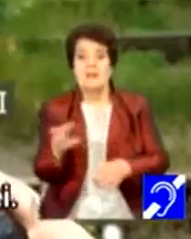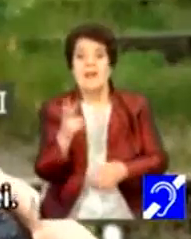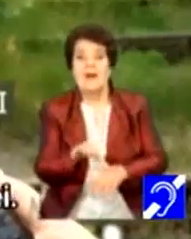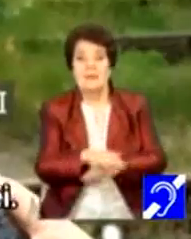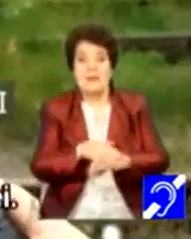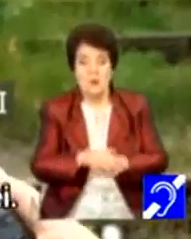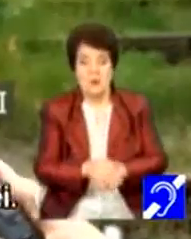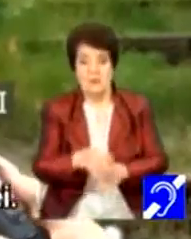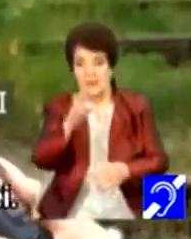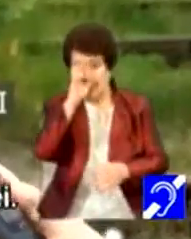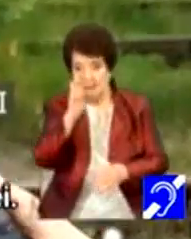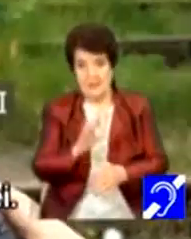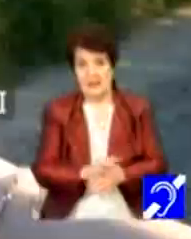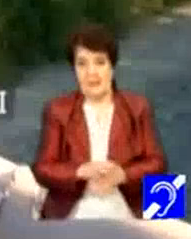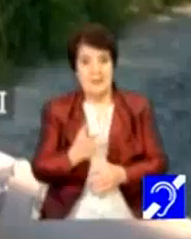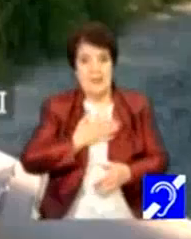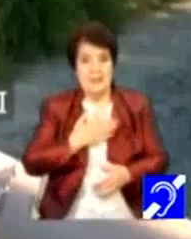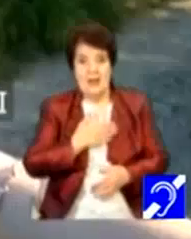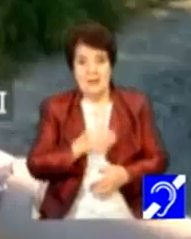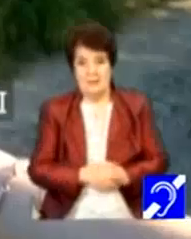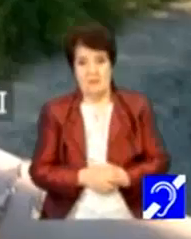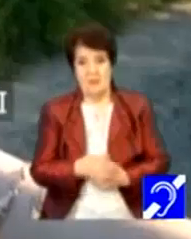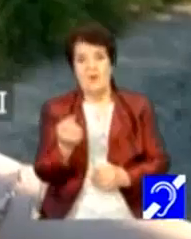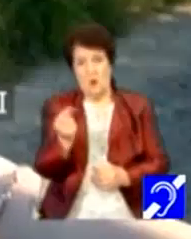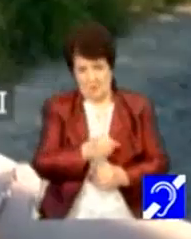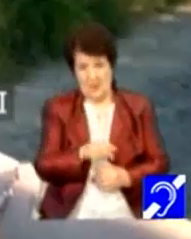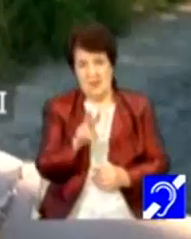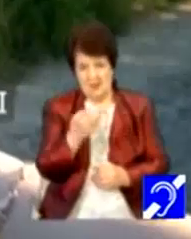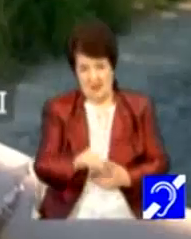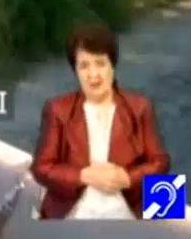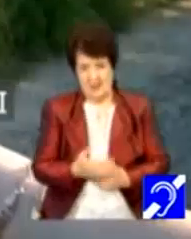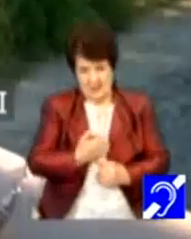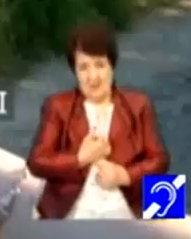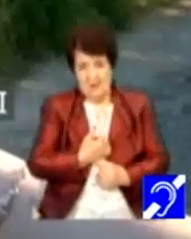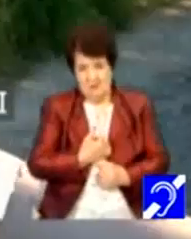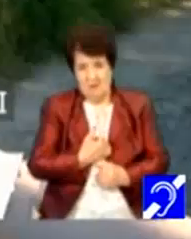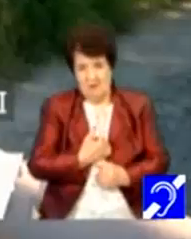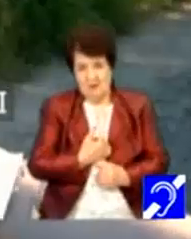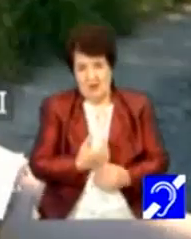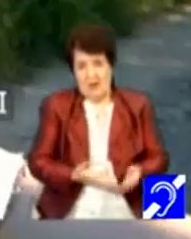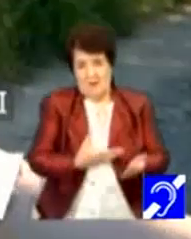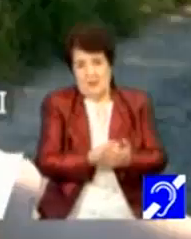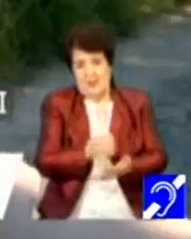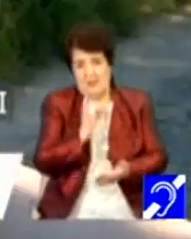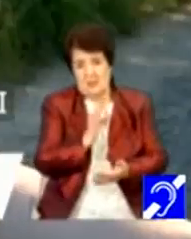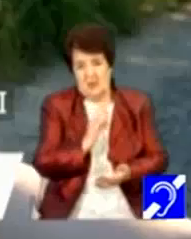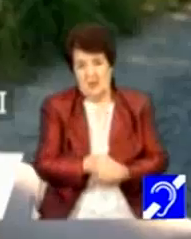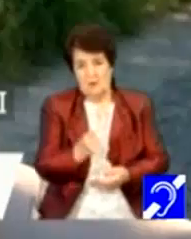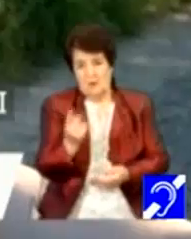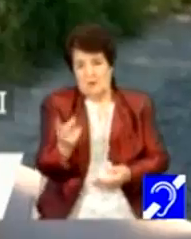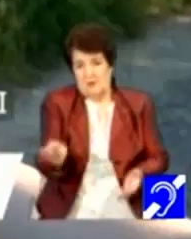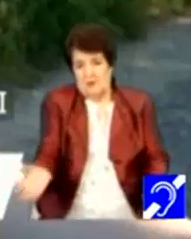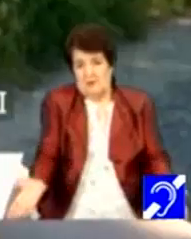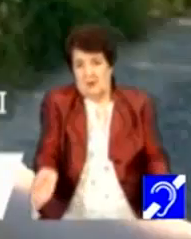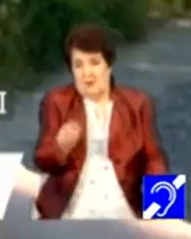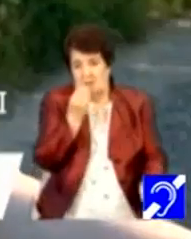для страны своей, не для себя. Все медлей, ел. Плетес капа, плетес куна, там,